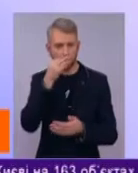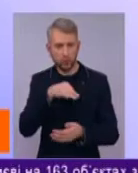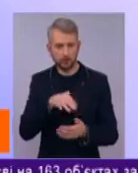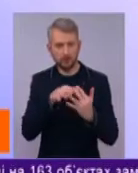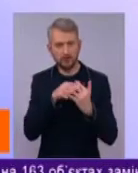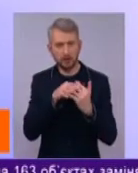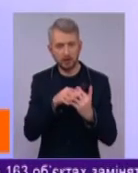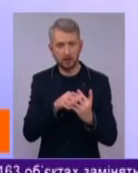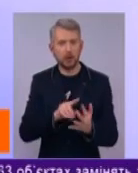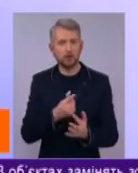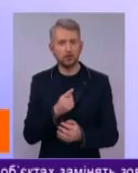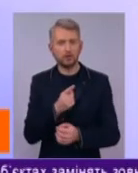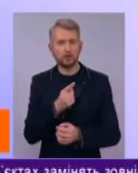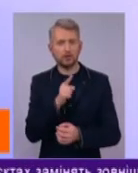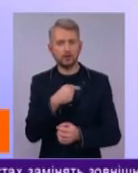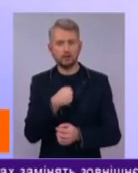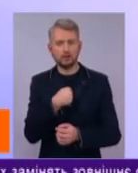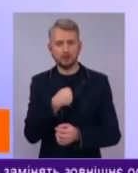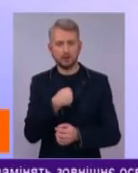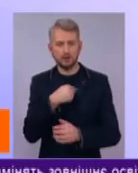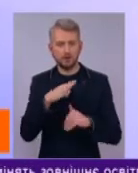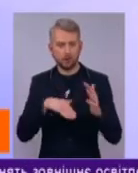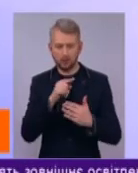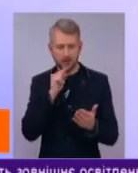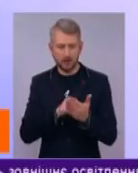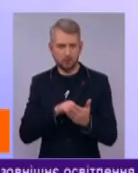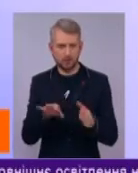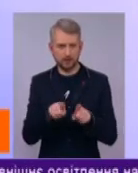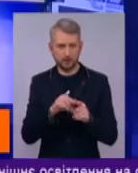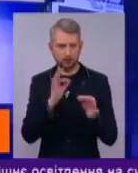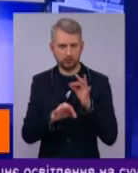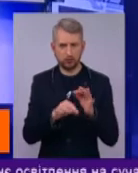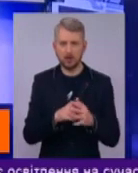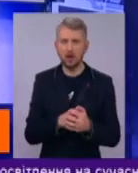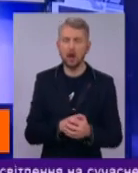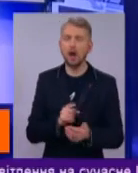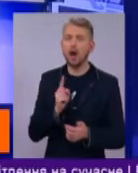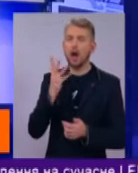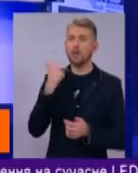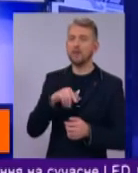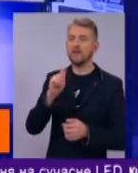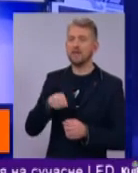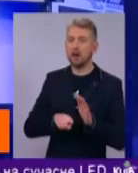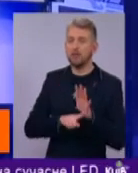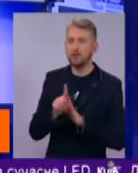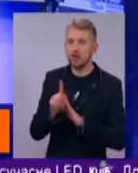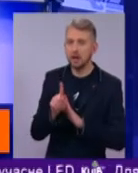війни. Чомусь він мені не в руки не попадав, на жаль. Але ось коли війна починалася,